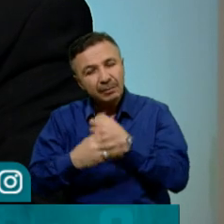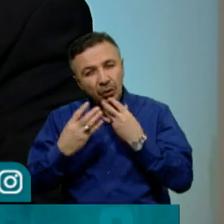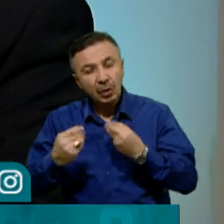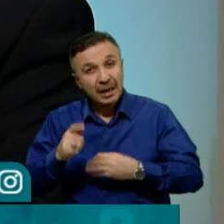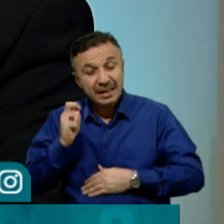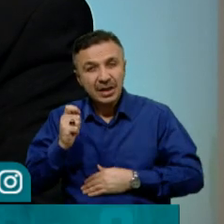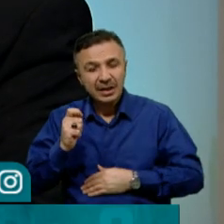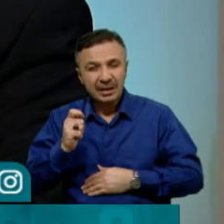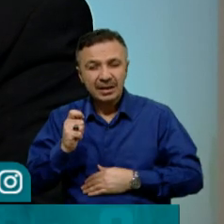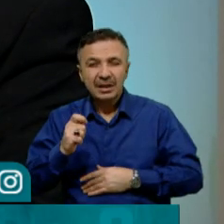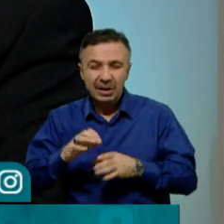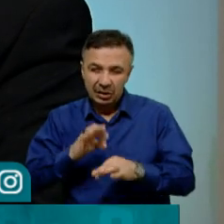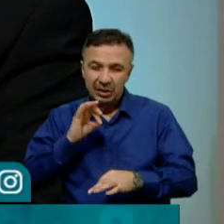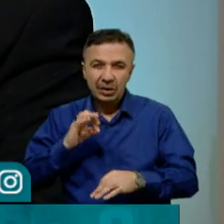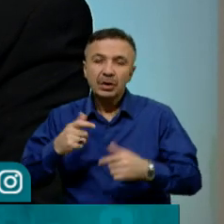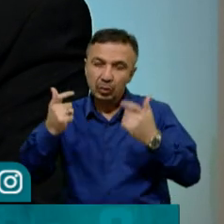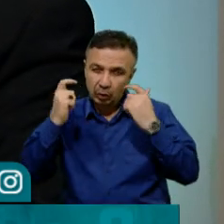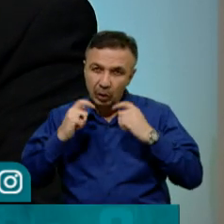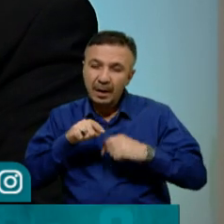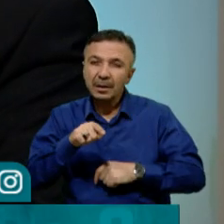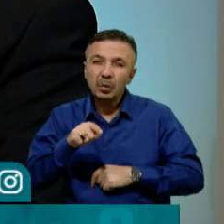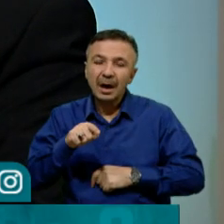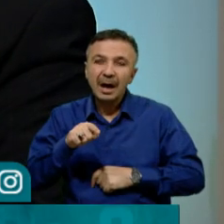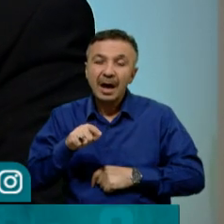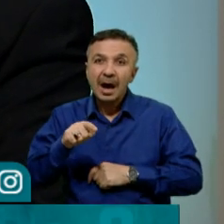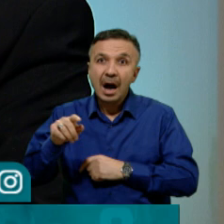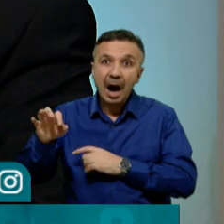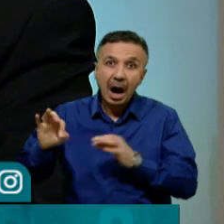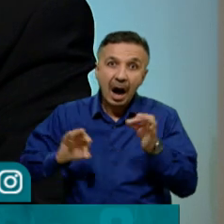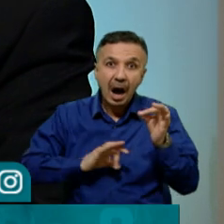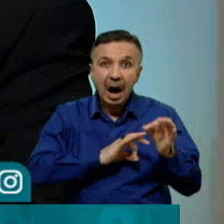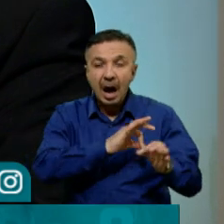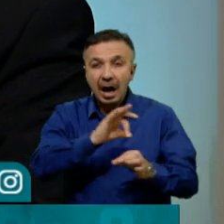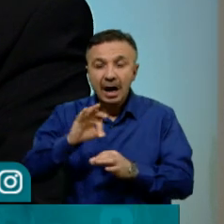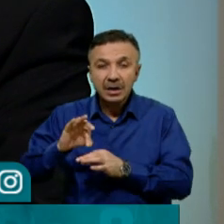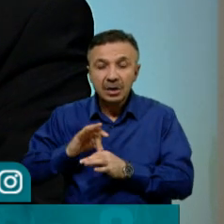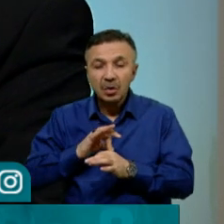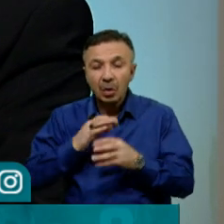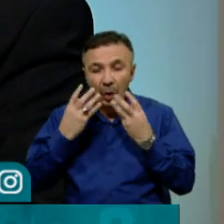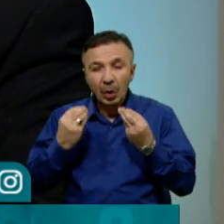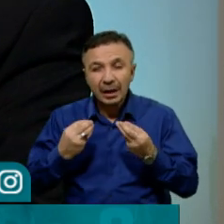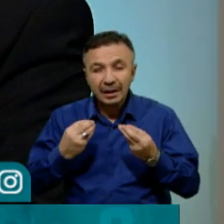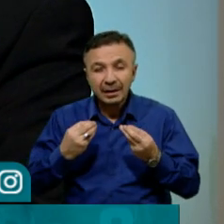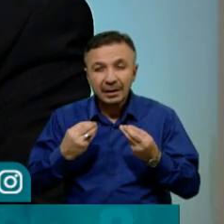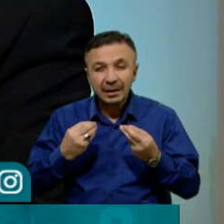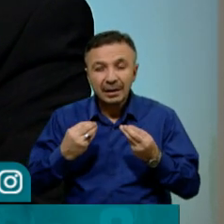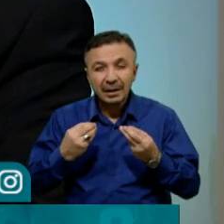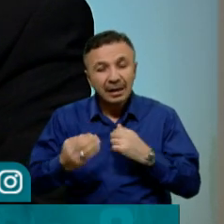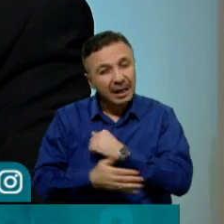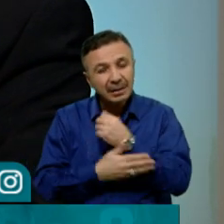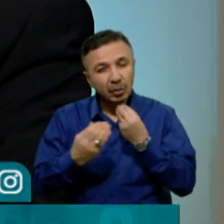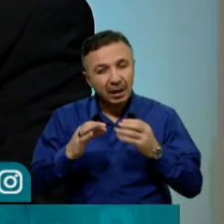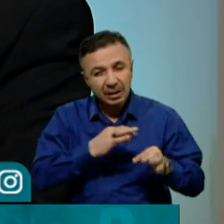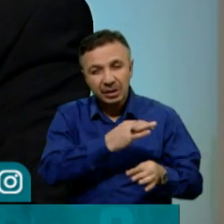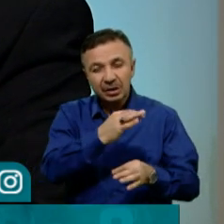zorunludur hem de bunu aracılık eder ve resmi olarak muhatap olan kişi sorumludur bundan uzak durmak